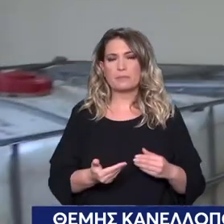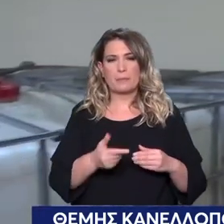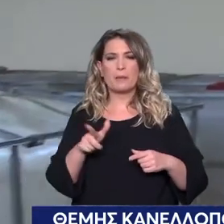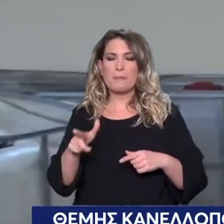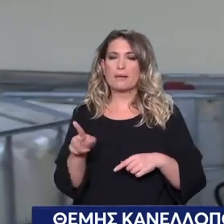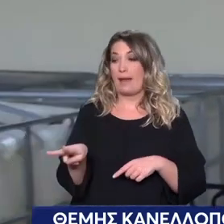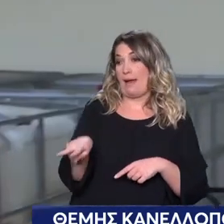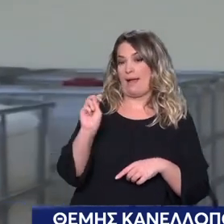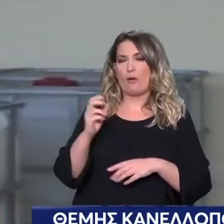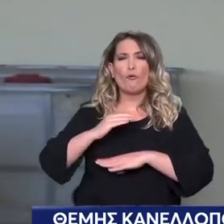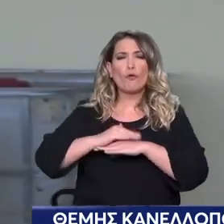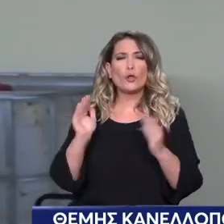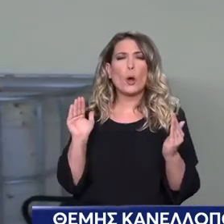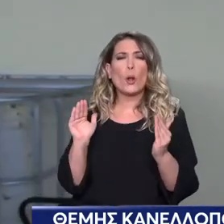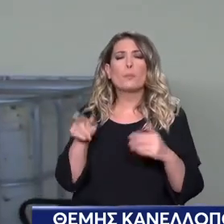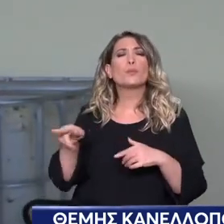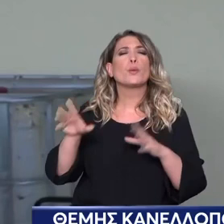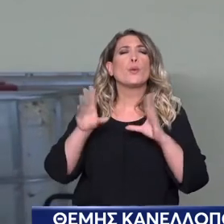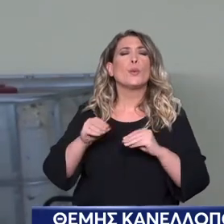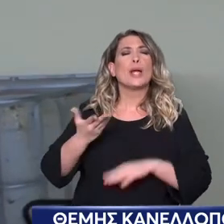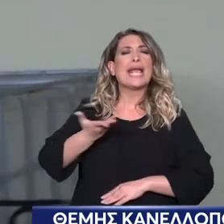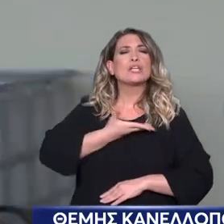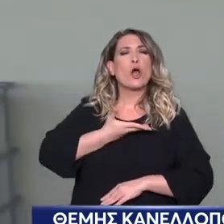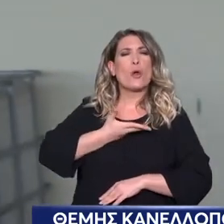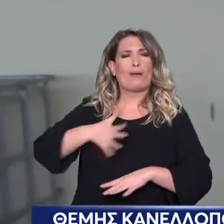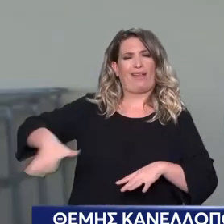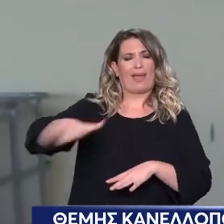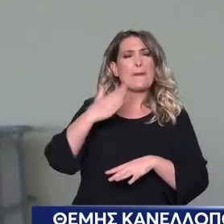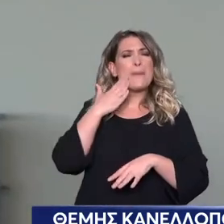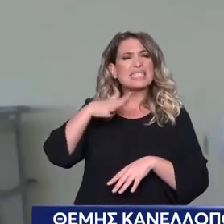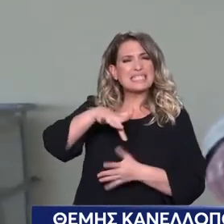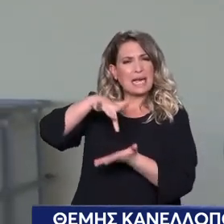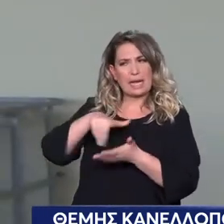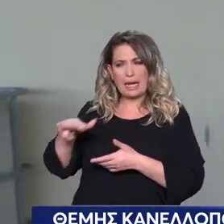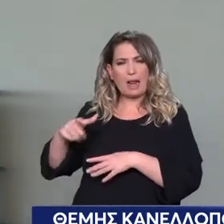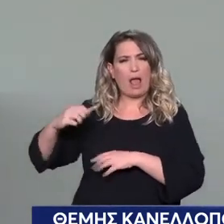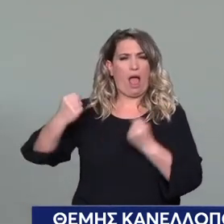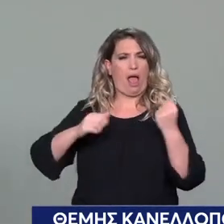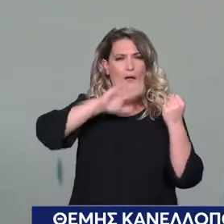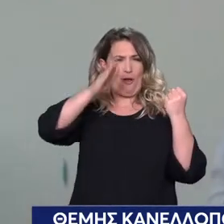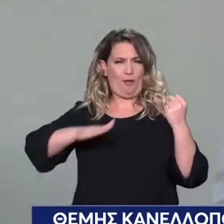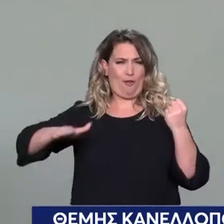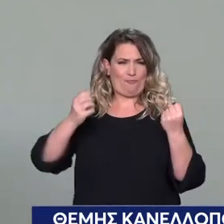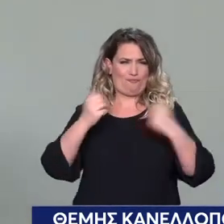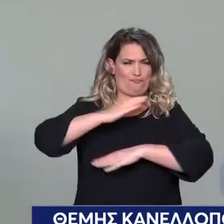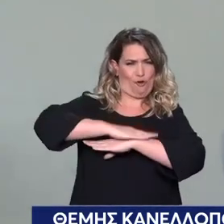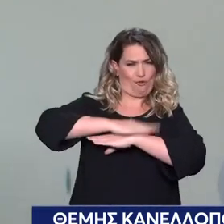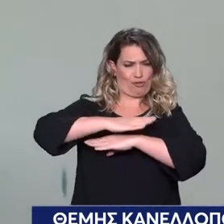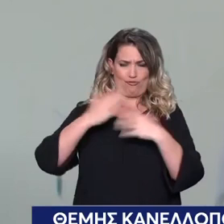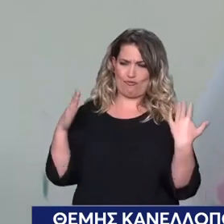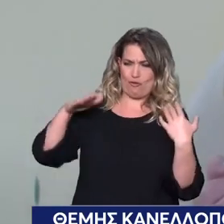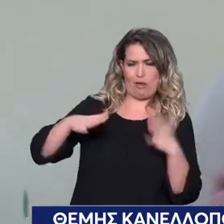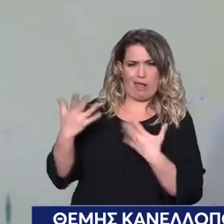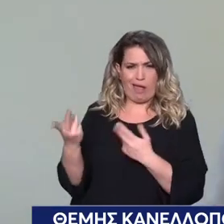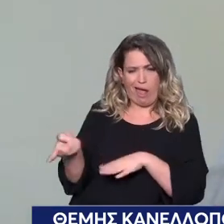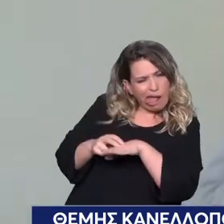φορτηγάκι από μία μάντρα οικοδομικών υλικών στη Μεσσίνη και φτάνουν λοιπόν γρήγορα στο χώρο αυτό.